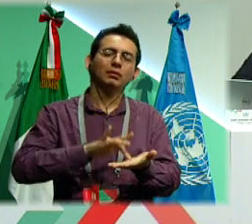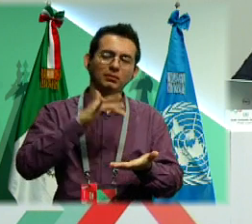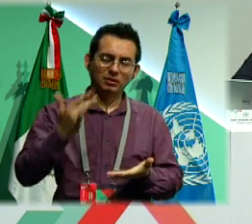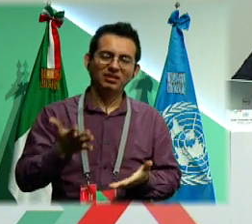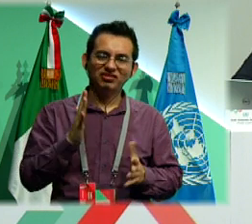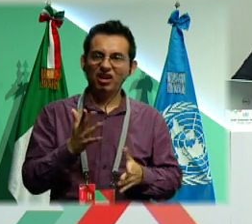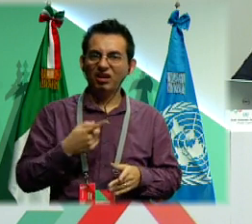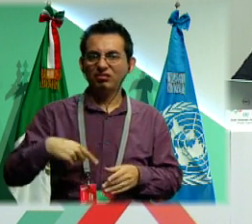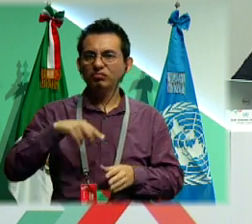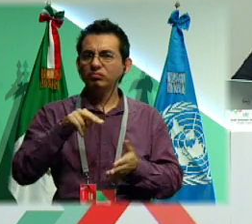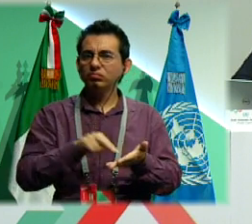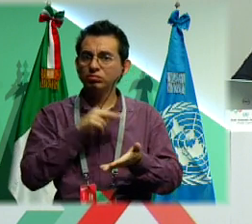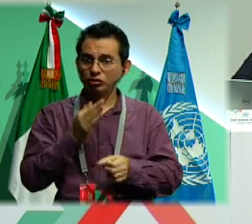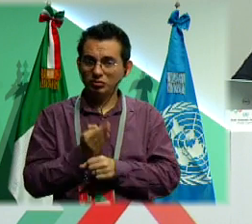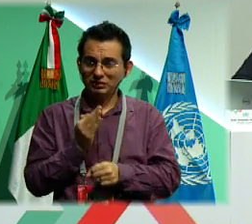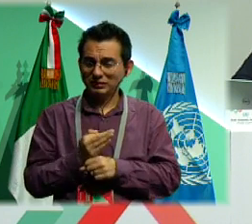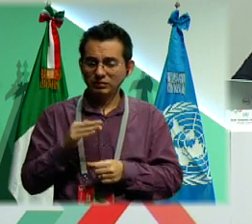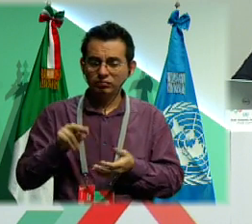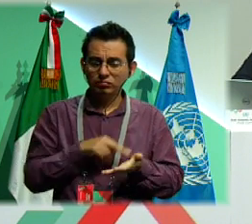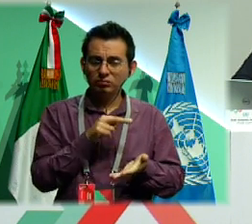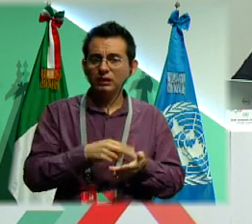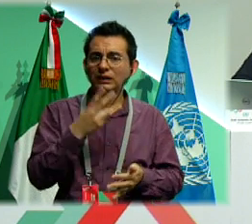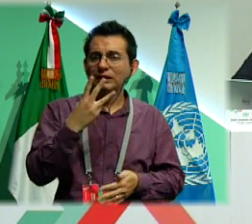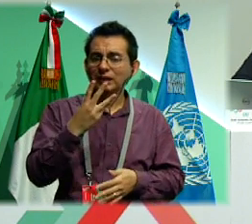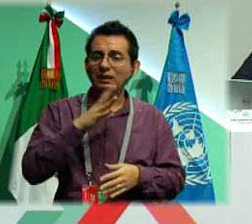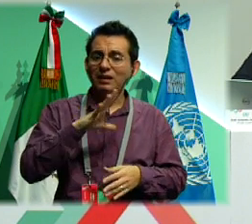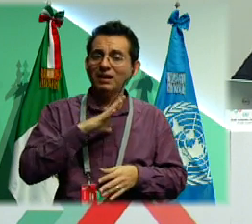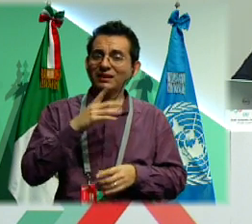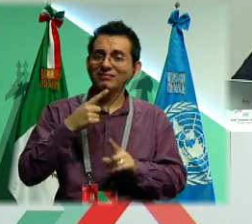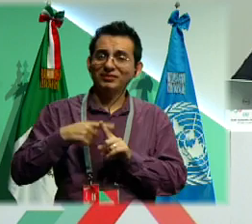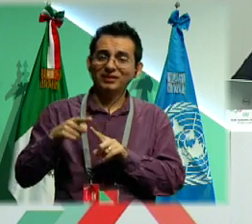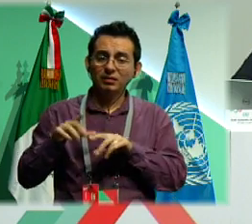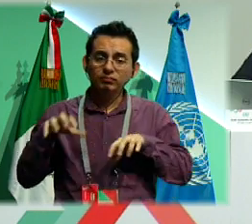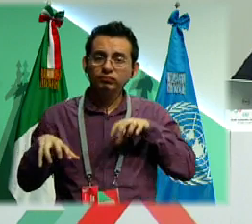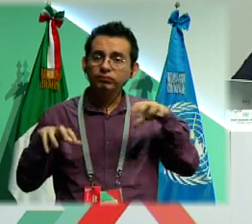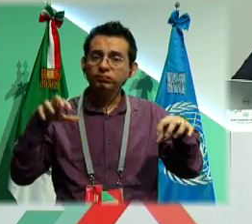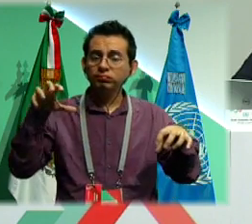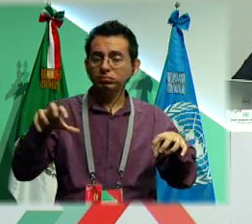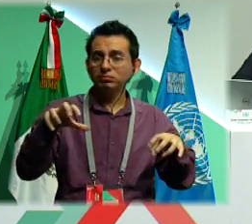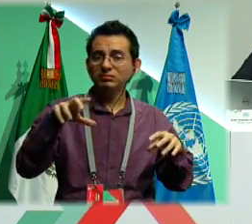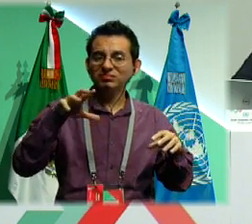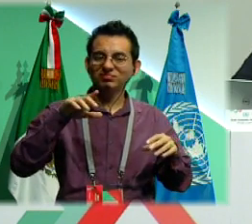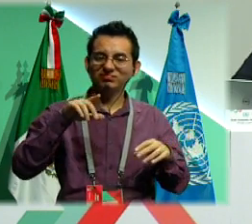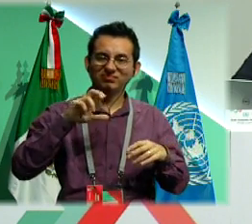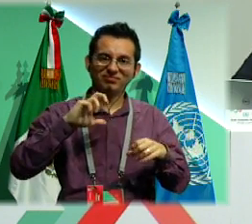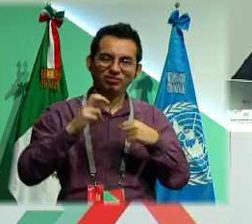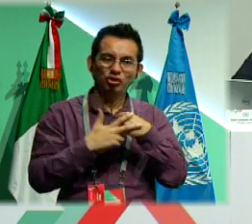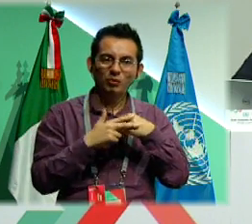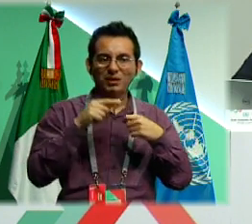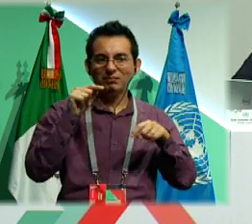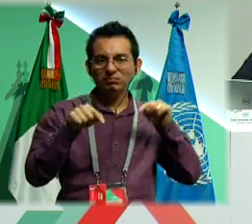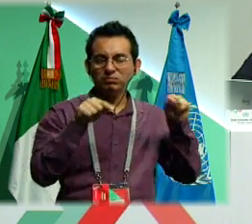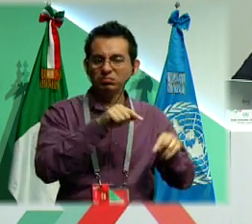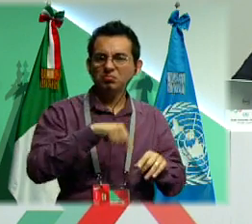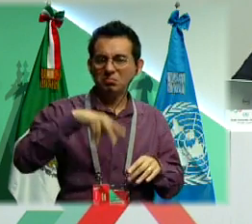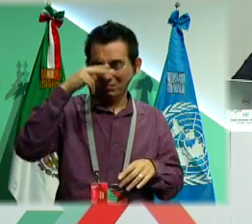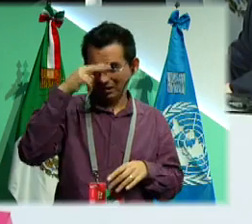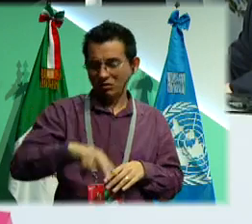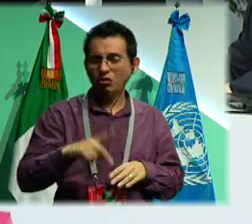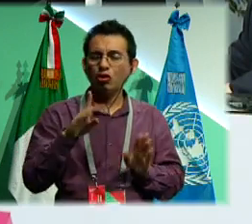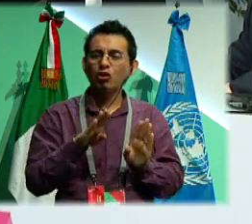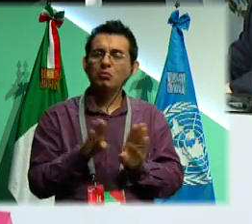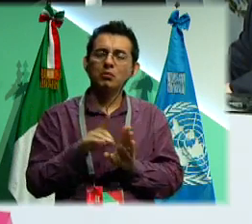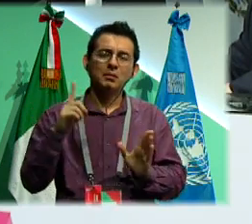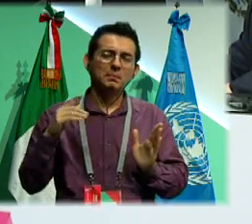En outre, étant donné que nous avons signé des accords commerciaux avec tous les continents, nous sommes la porte